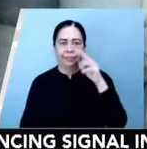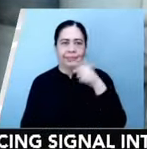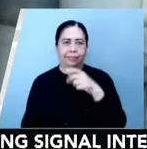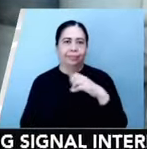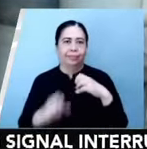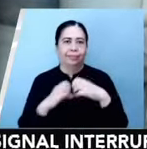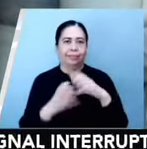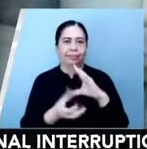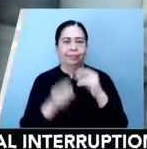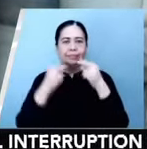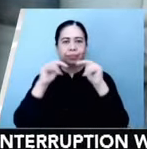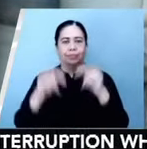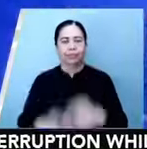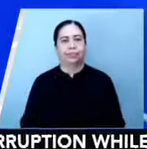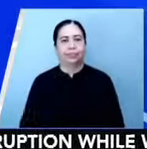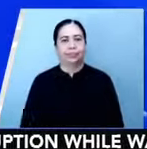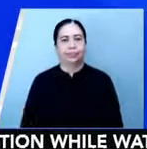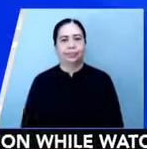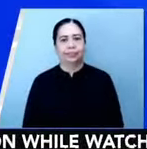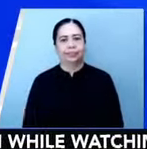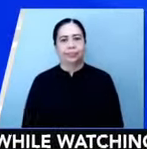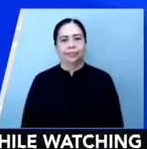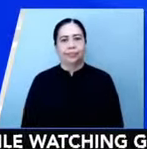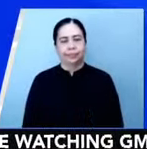Integrated News.